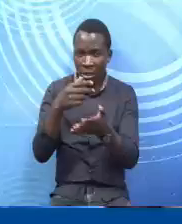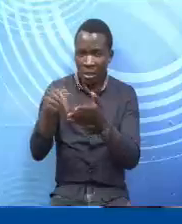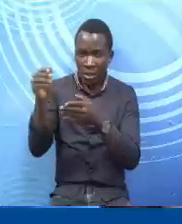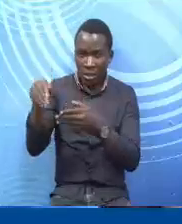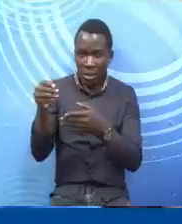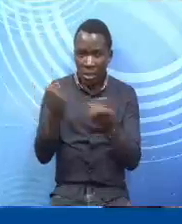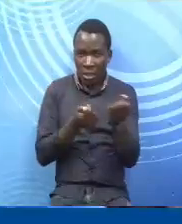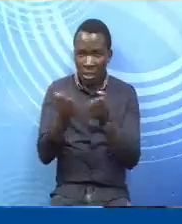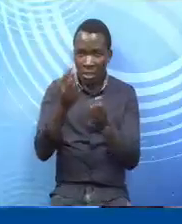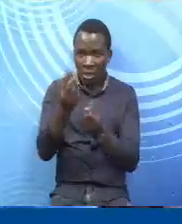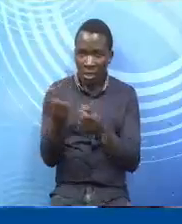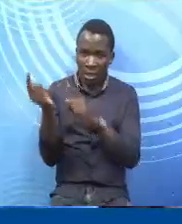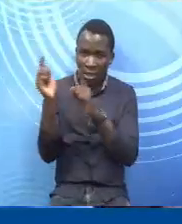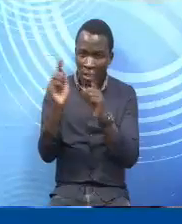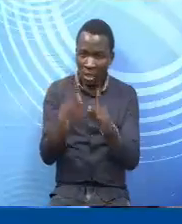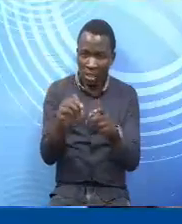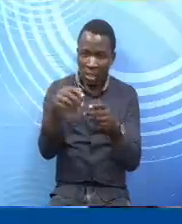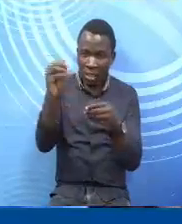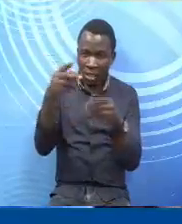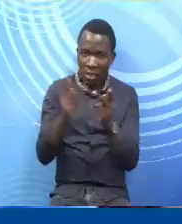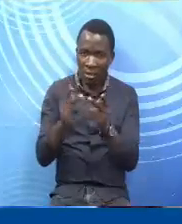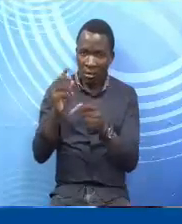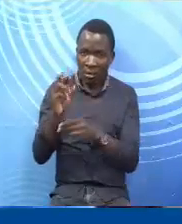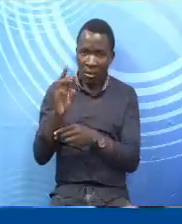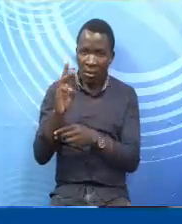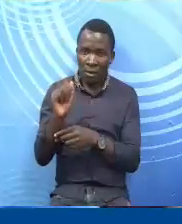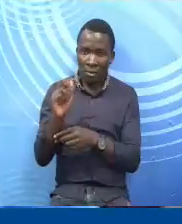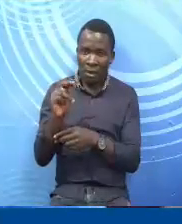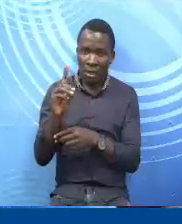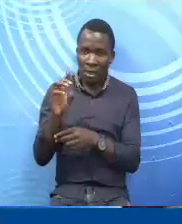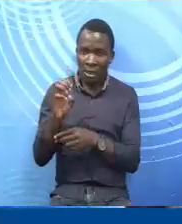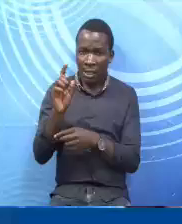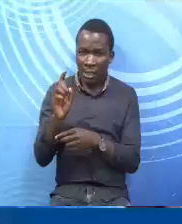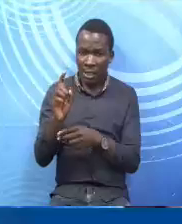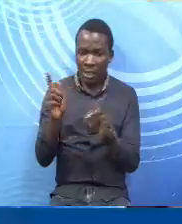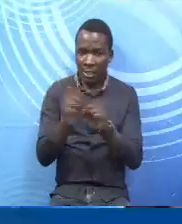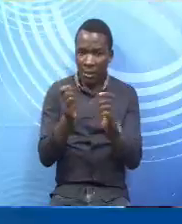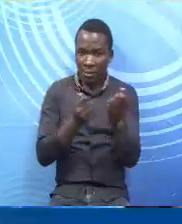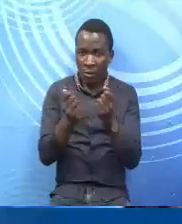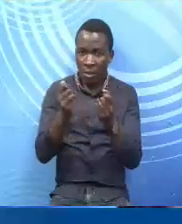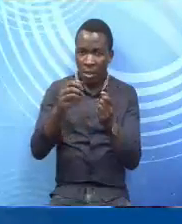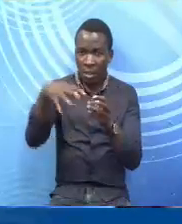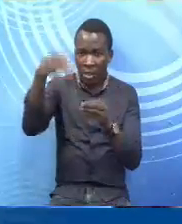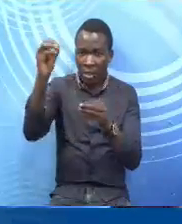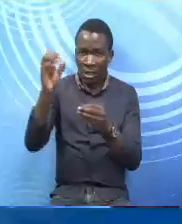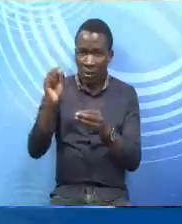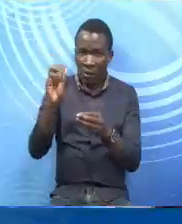yamanukaga yerekeza Rwanda gisa, ikamyo nayo yazamukaga yerekeza Sonatibe.